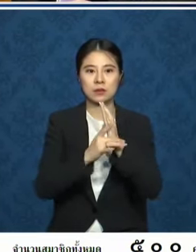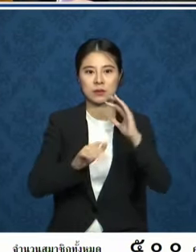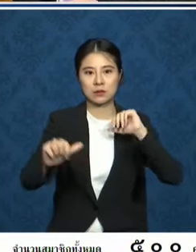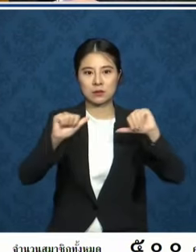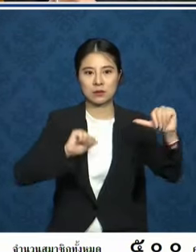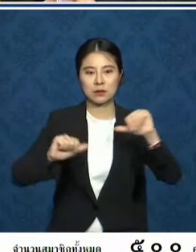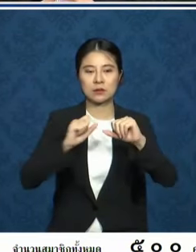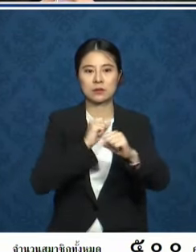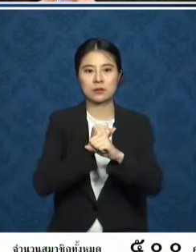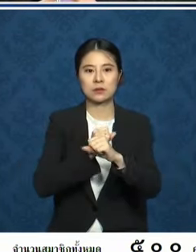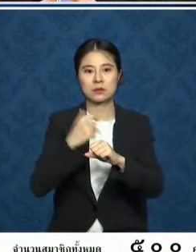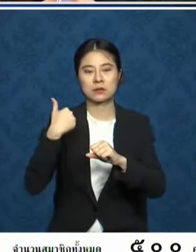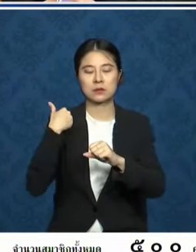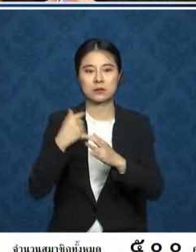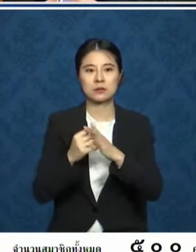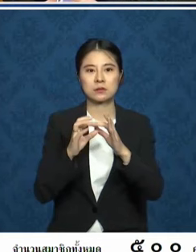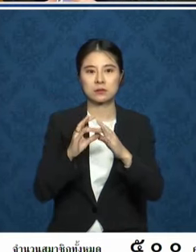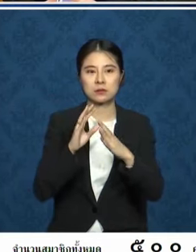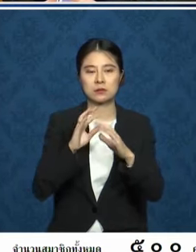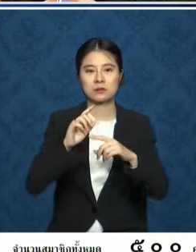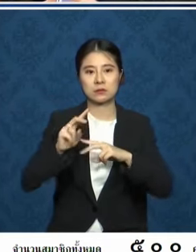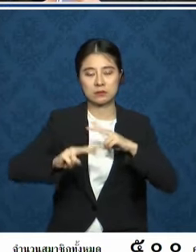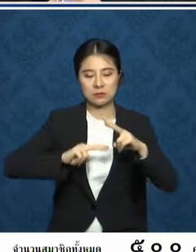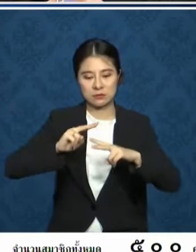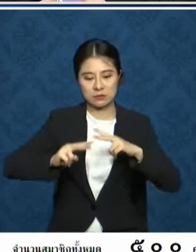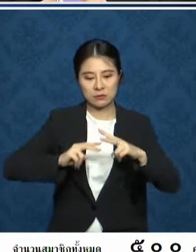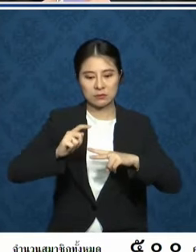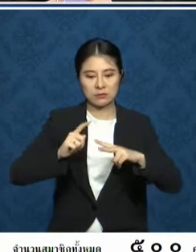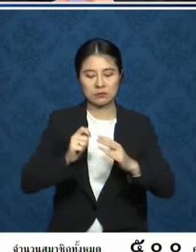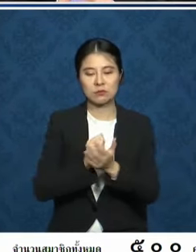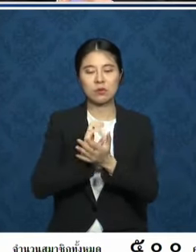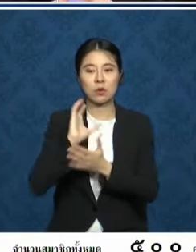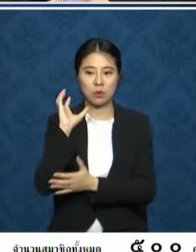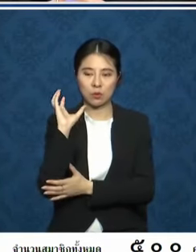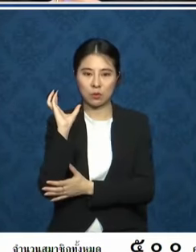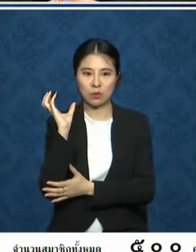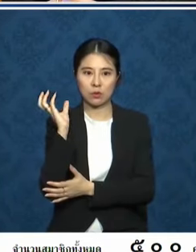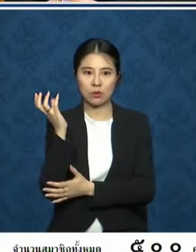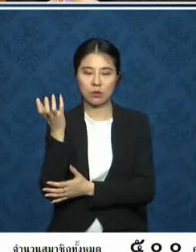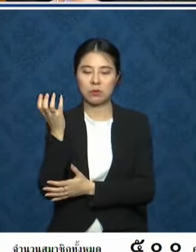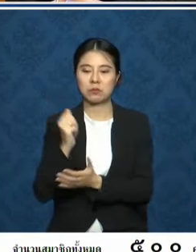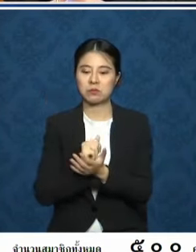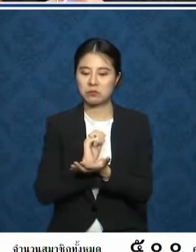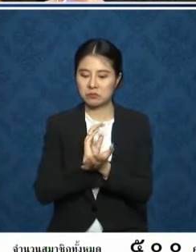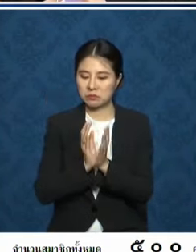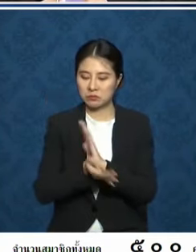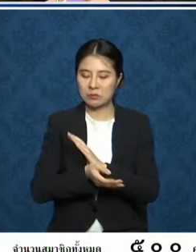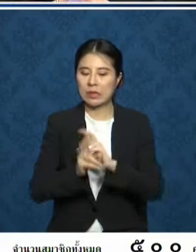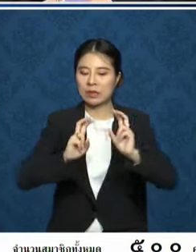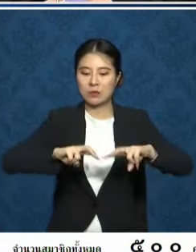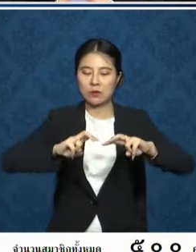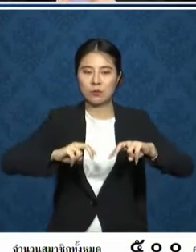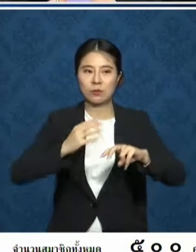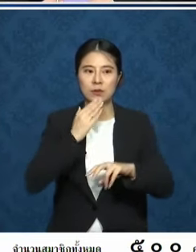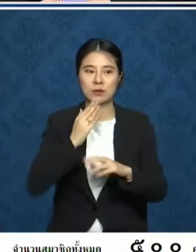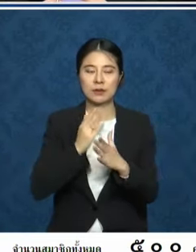ีขึ้นเราจะส้างคามสามารในการตอบสนองต่อการเปลยแลงของโลกอี้คารเพงพาตเองได้แล้วก็จะย